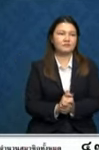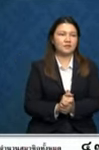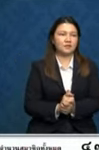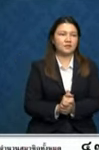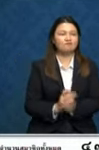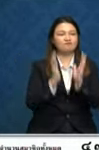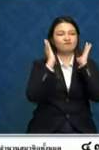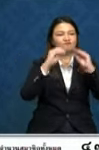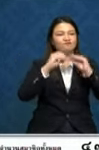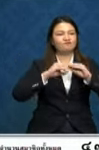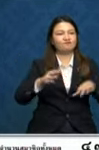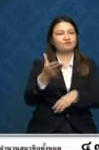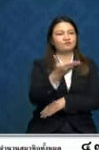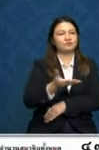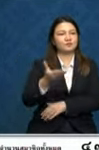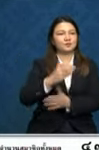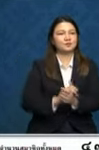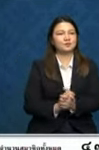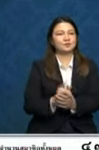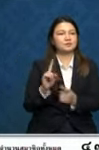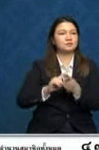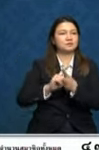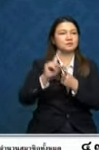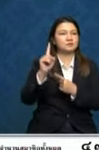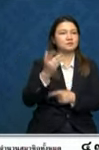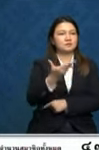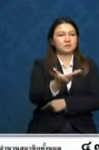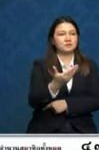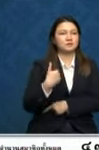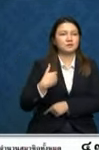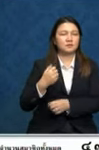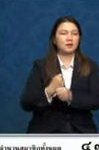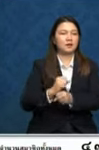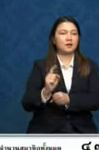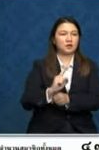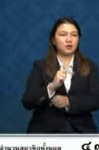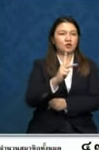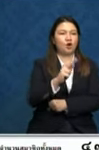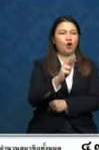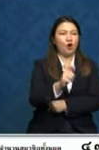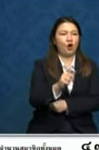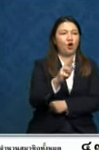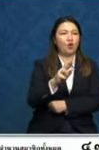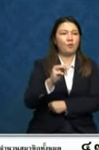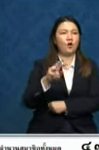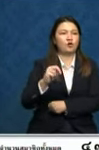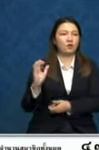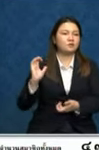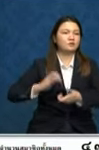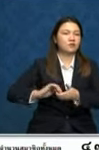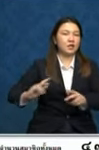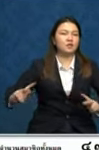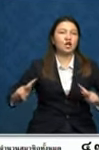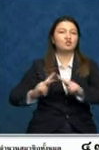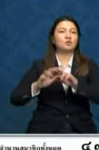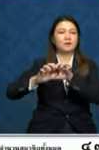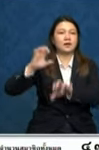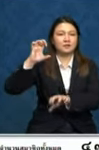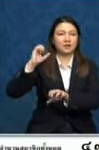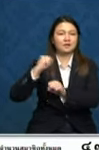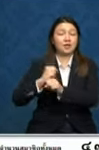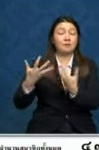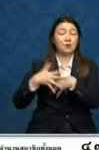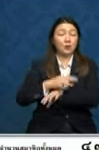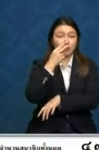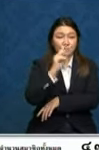ผลงานต่างๆของพวกท่านครับโดยเหตุการณ์แรกครับท่านมีการจัดเจ้าหน้าที่กรมน.ให้บูรณาการร่วมกับกระทรวงมหาดไทยลงพื้น